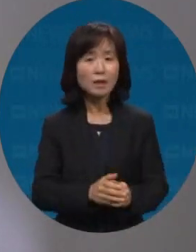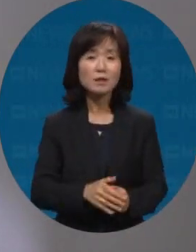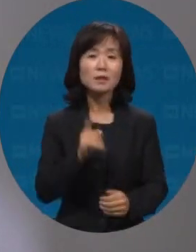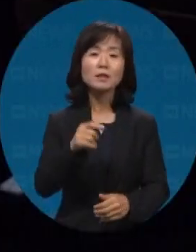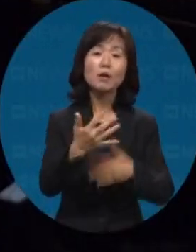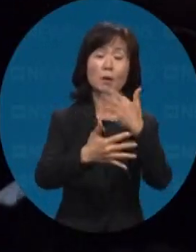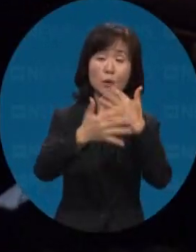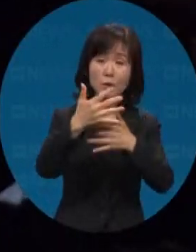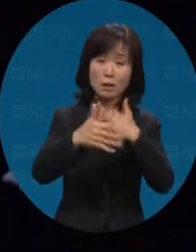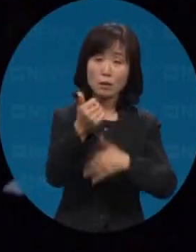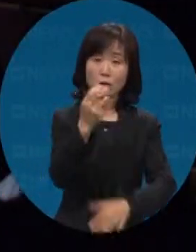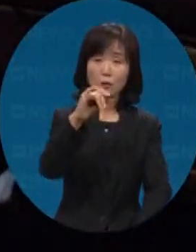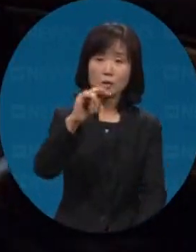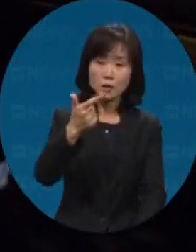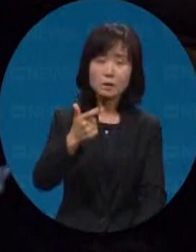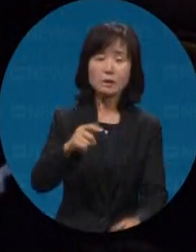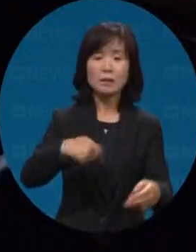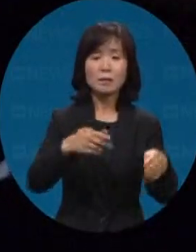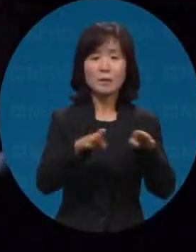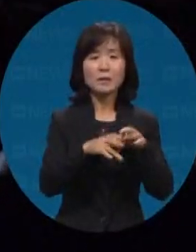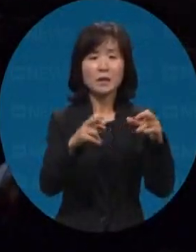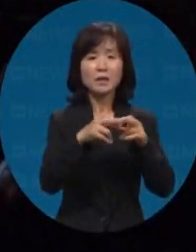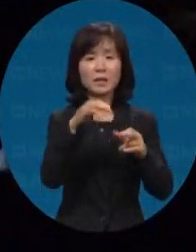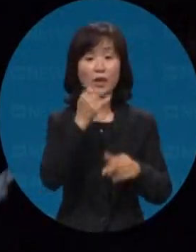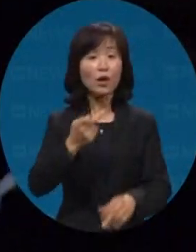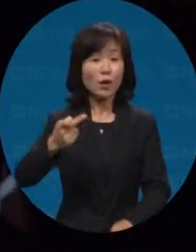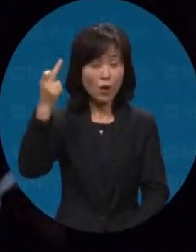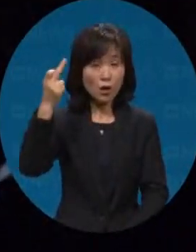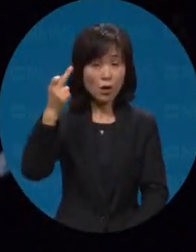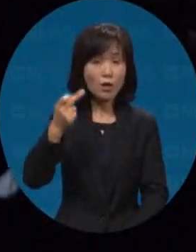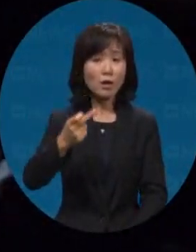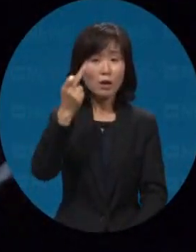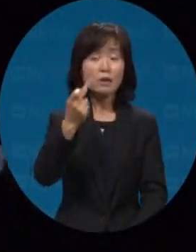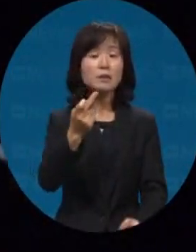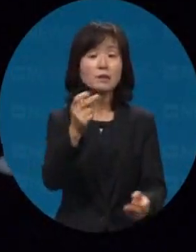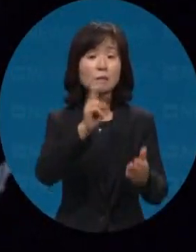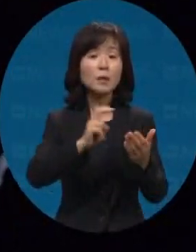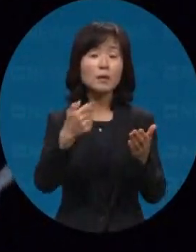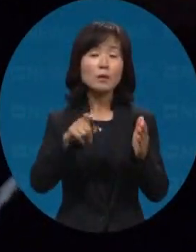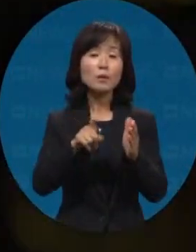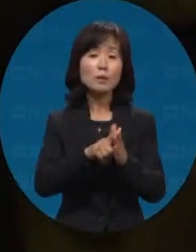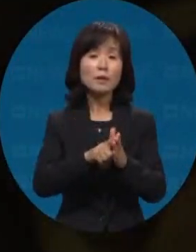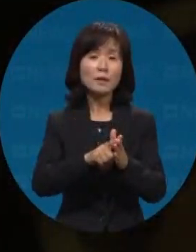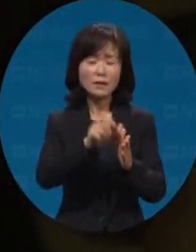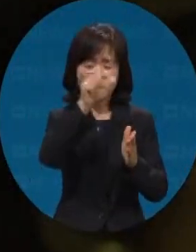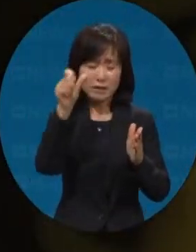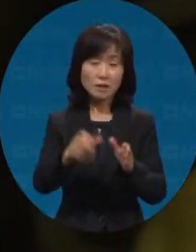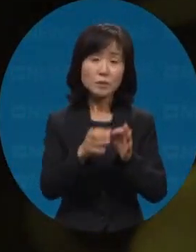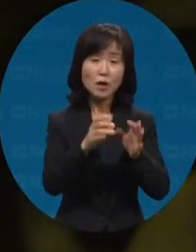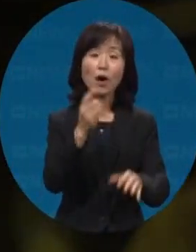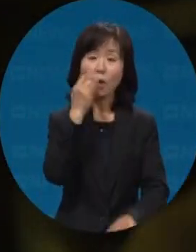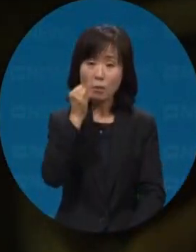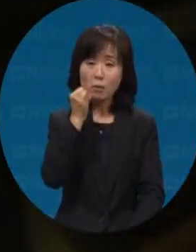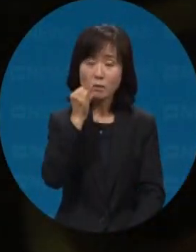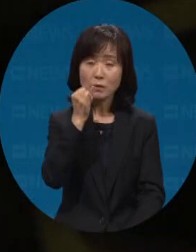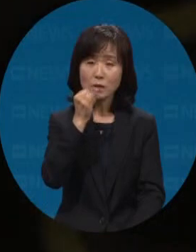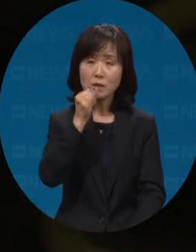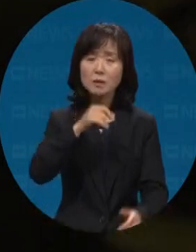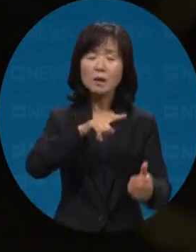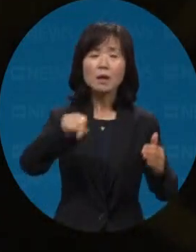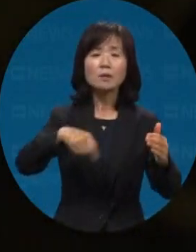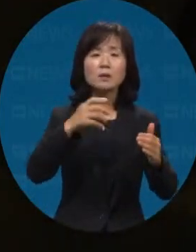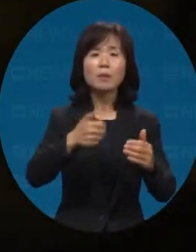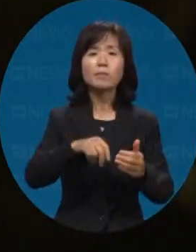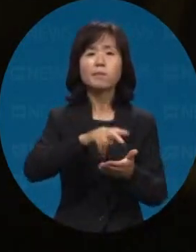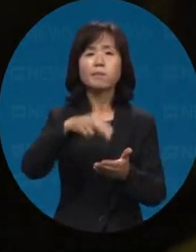녹턴은 자폐 스펙트럼 장애를 가진 형과 형의 음악을 위해 인생을 바친 엄마, 그리고 그들에게서 방황하는